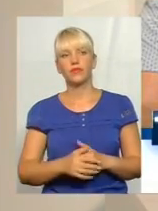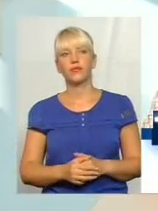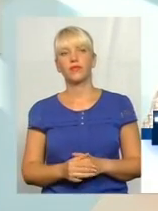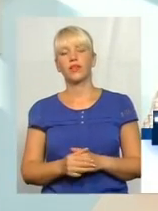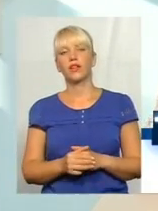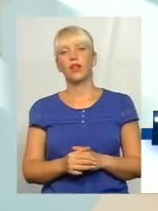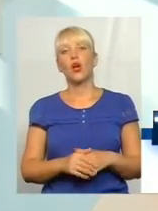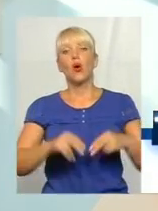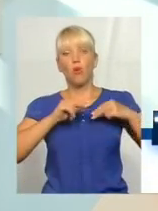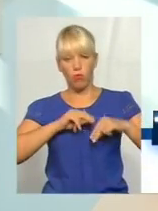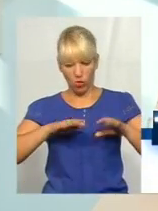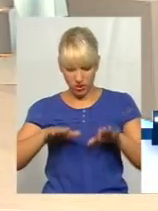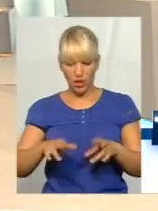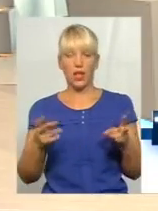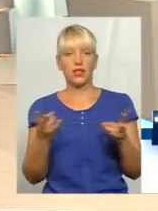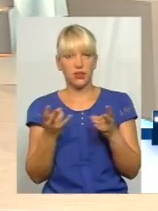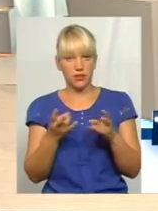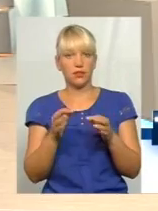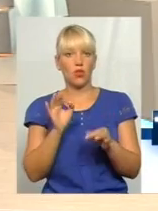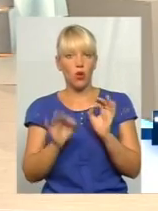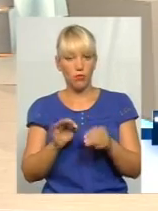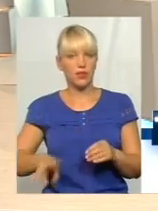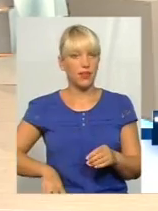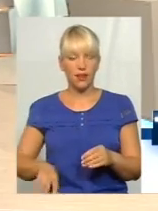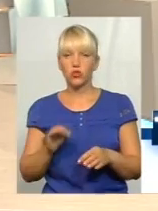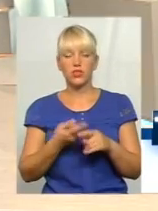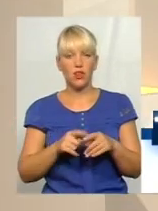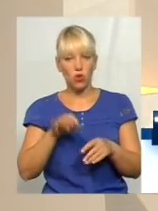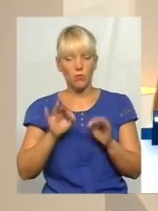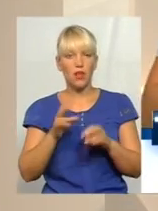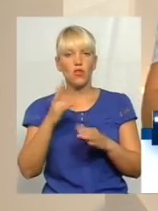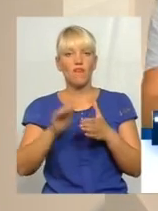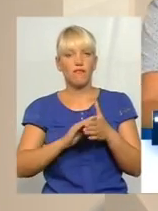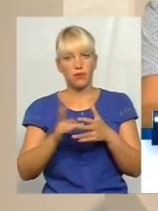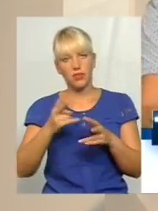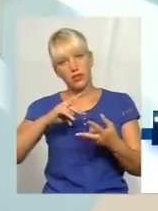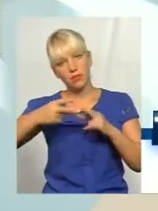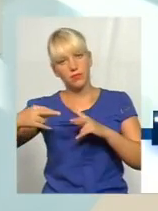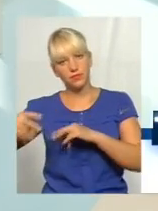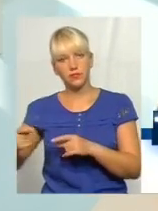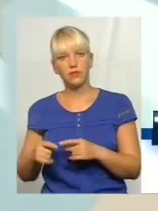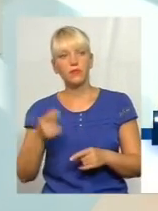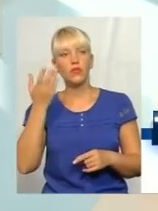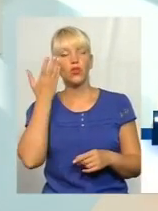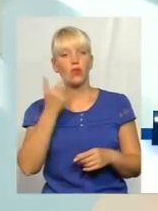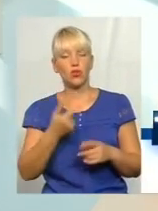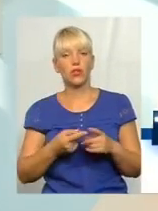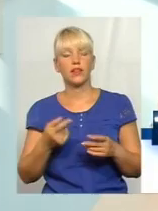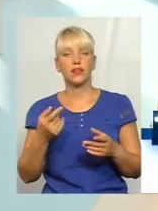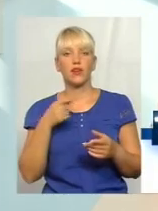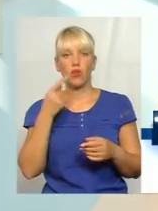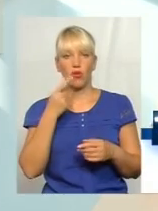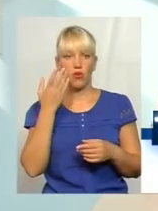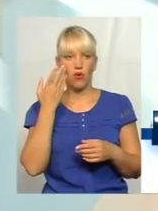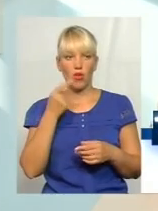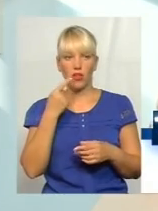вічни посади вони в принципі директор школи - це вічна посада але просто Сам директор може змін ну скажемо коли от казали що цього року тоже